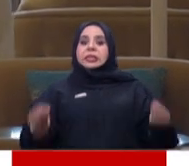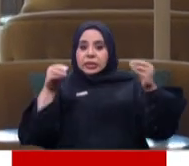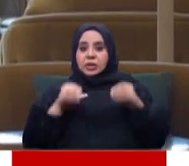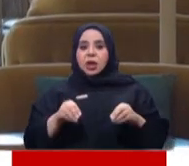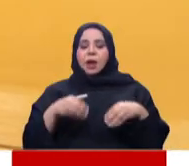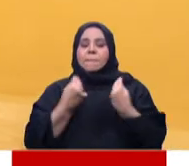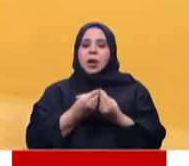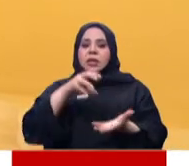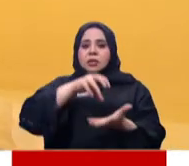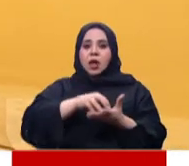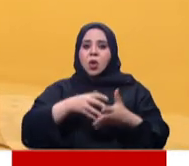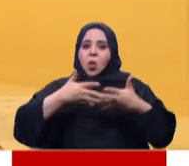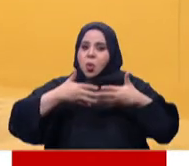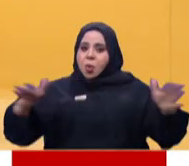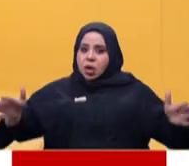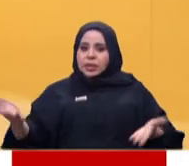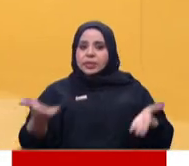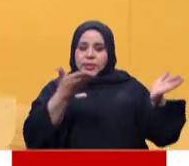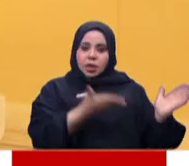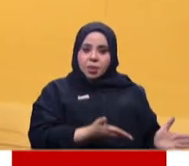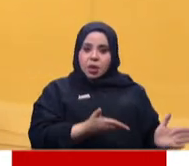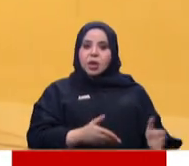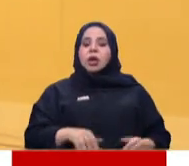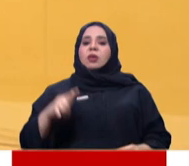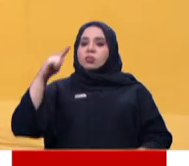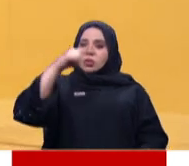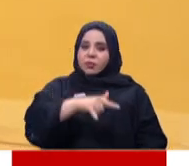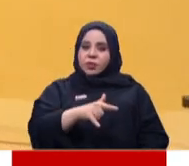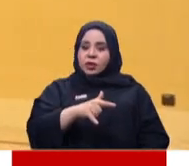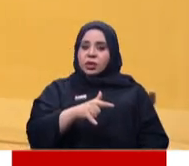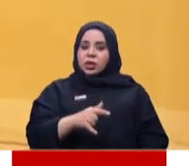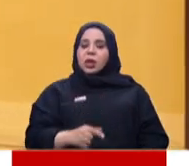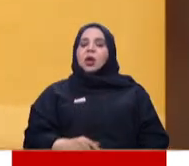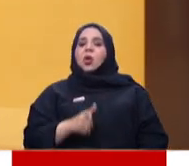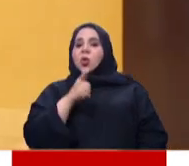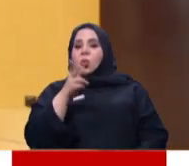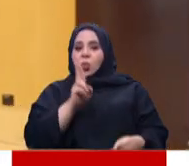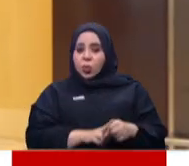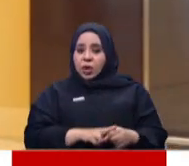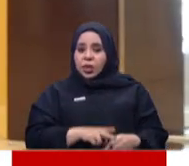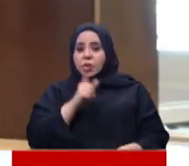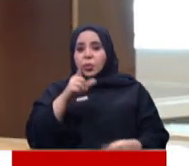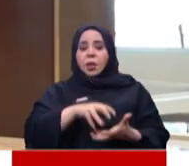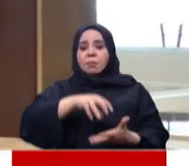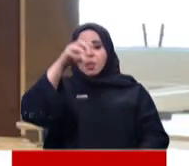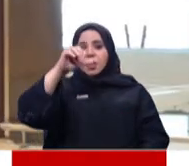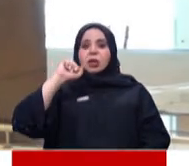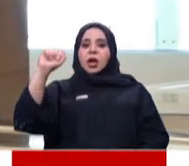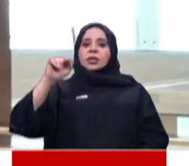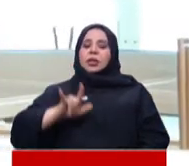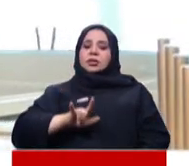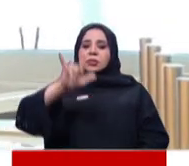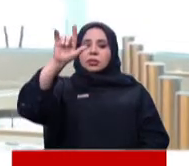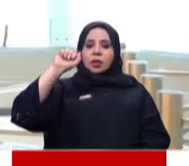الحالية، وصالتين للاستقبال والضيافة للمسافرين على الدرجة الأولى ودرجة رجال الأعمال، ومبنى